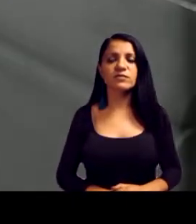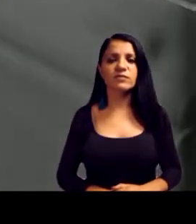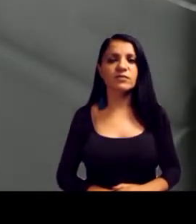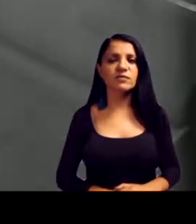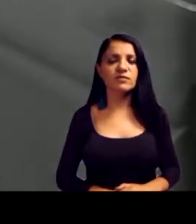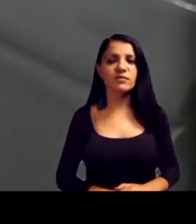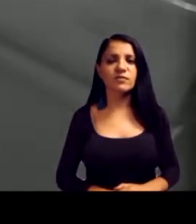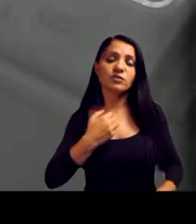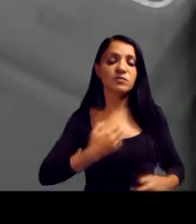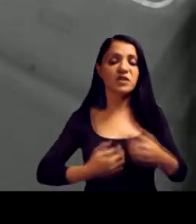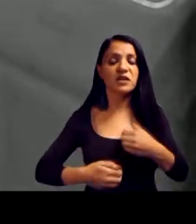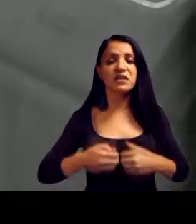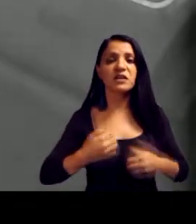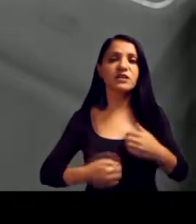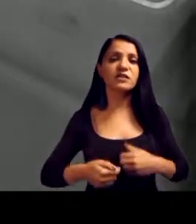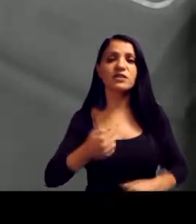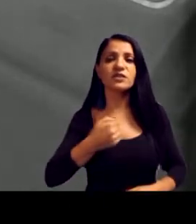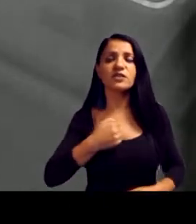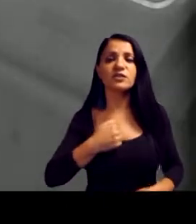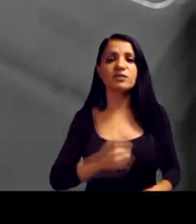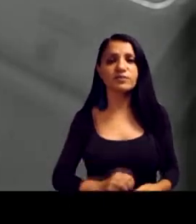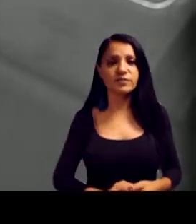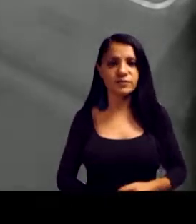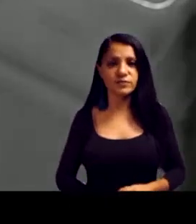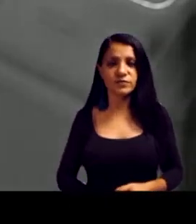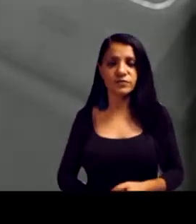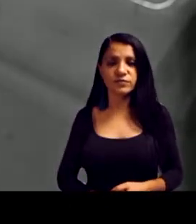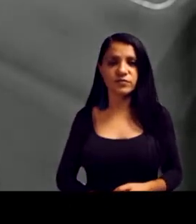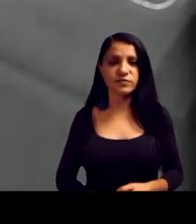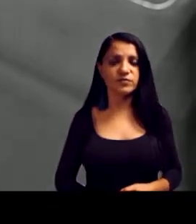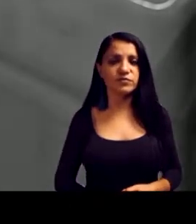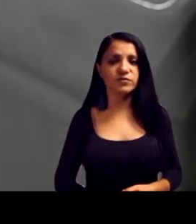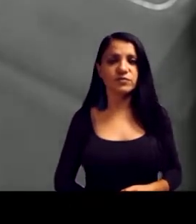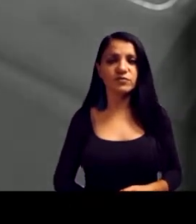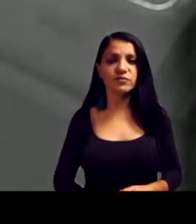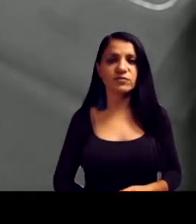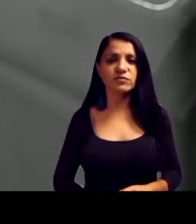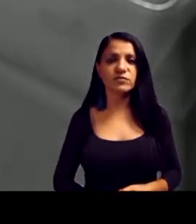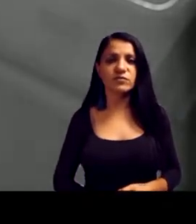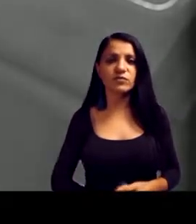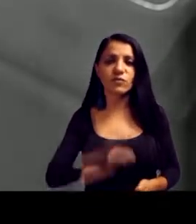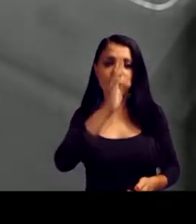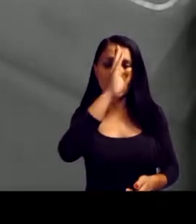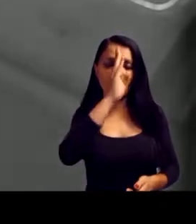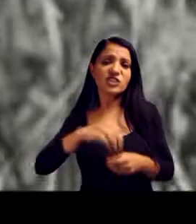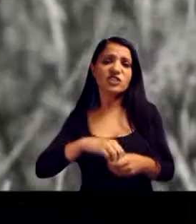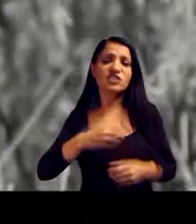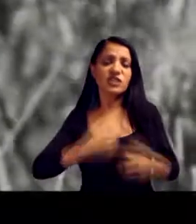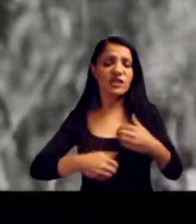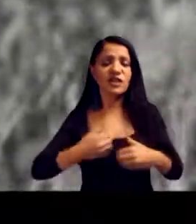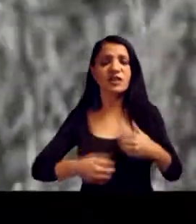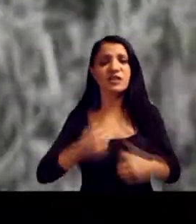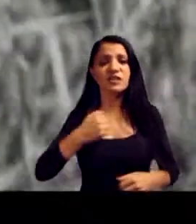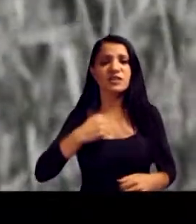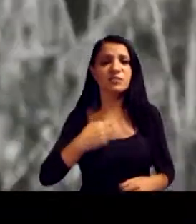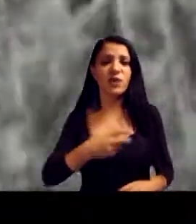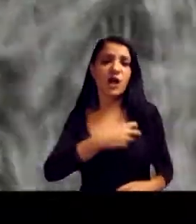Yaran derin durmaz kanar, beni gören dersin sanar.